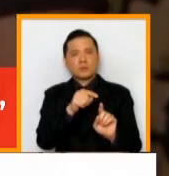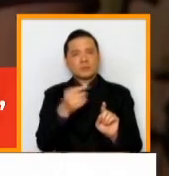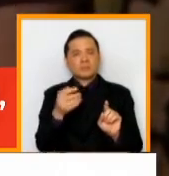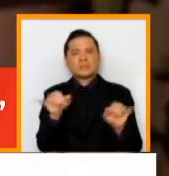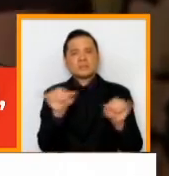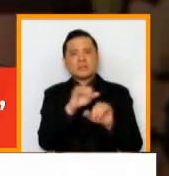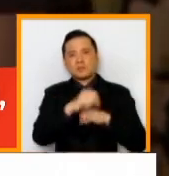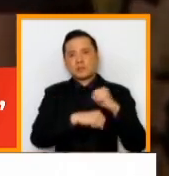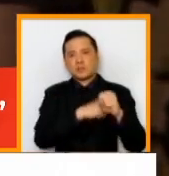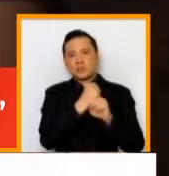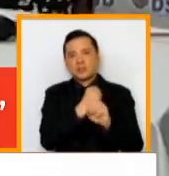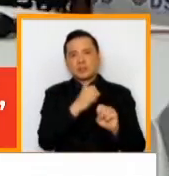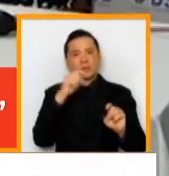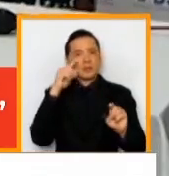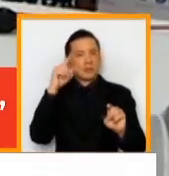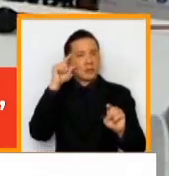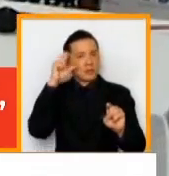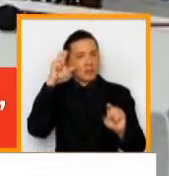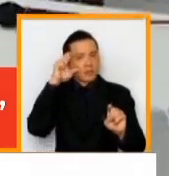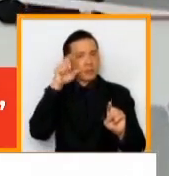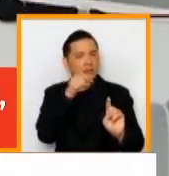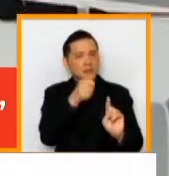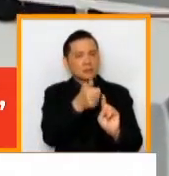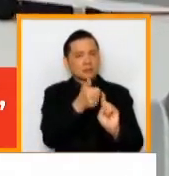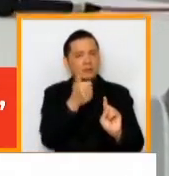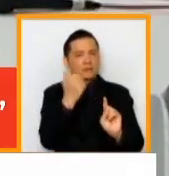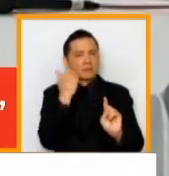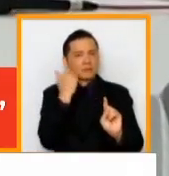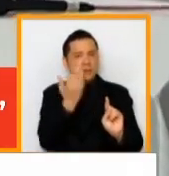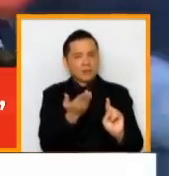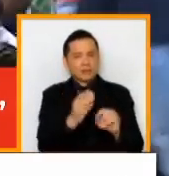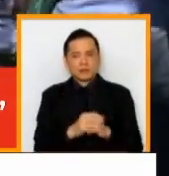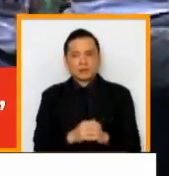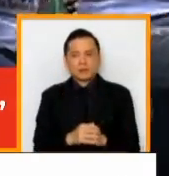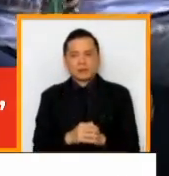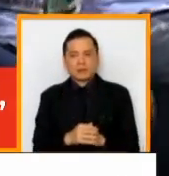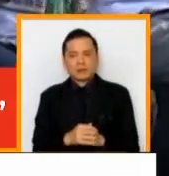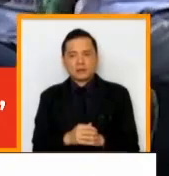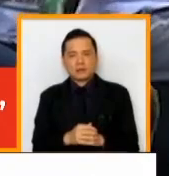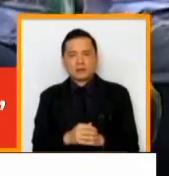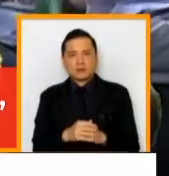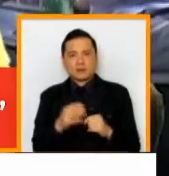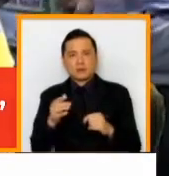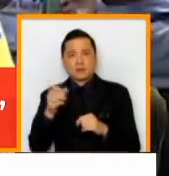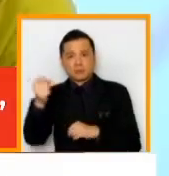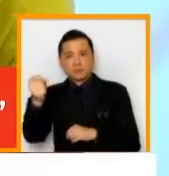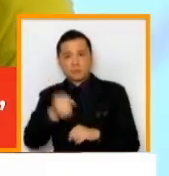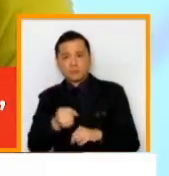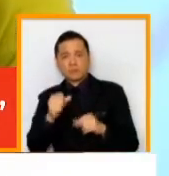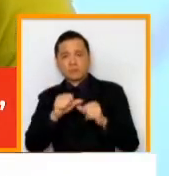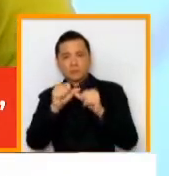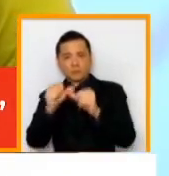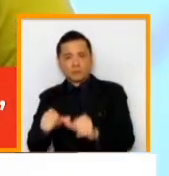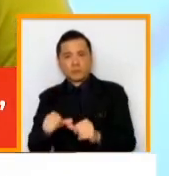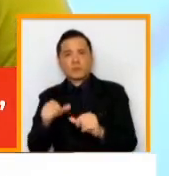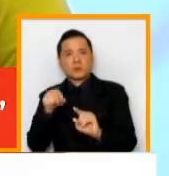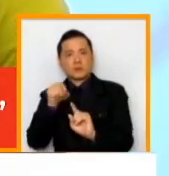ay nagsilbi ring DSWD Secretary noong administrasyon ni dating Pangulong Gloria Macapagal Arroyo.